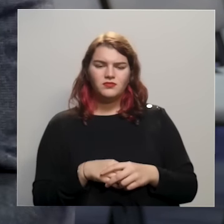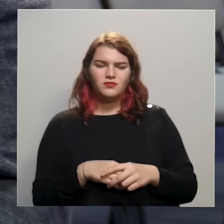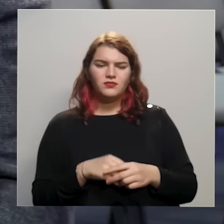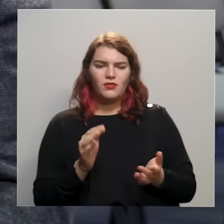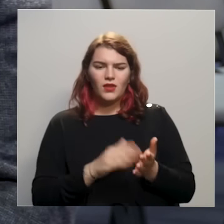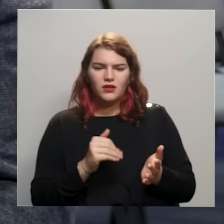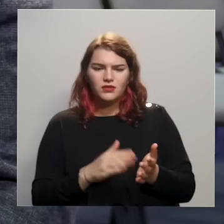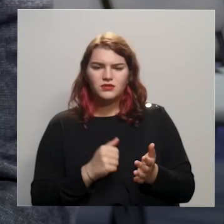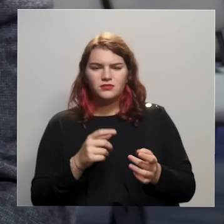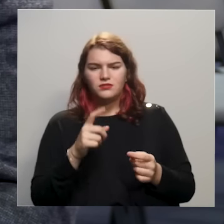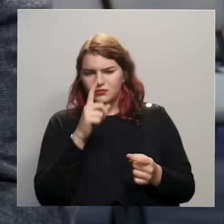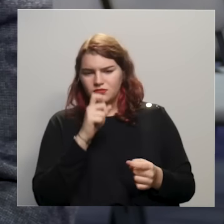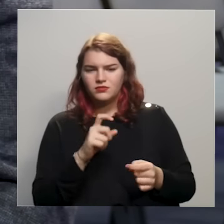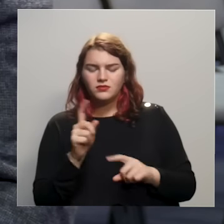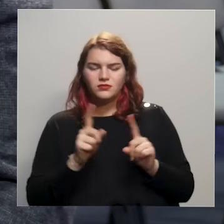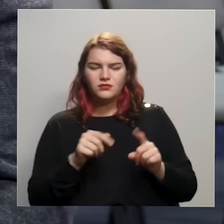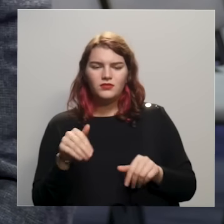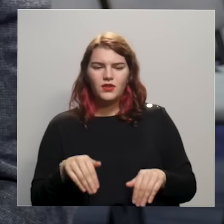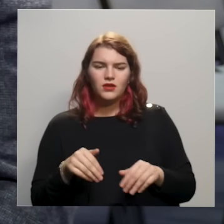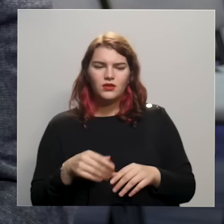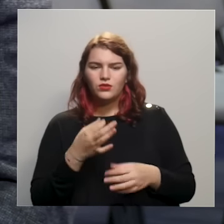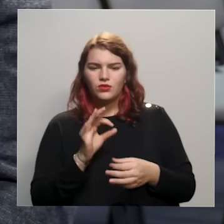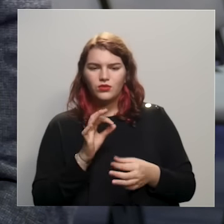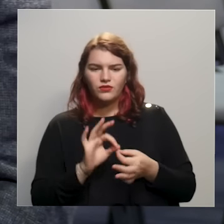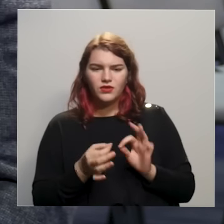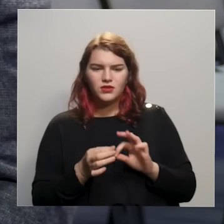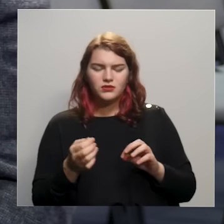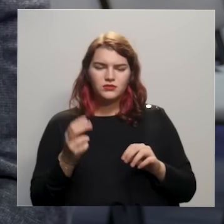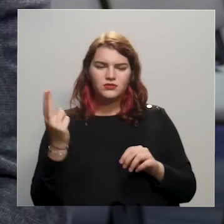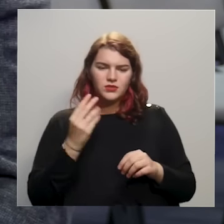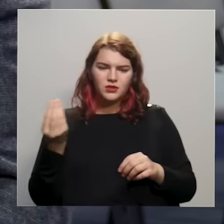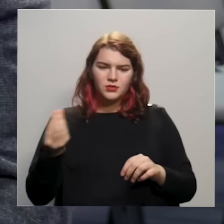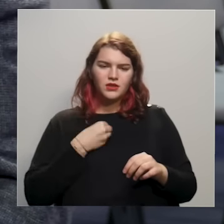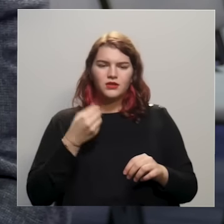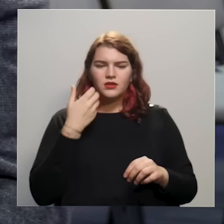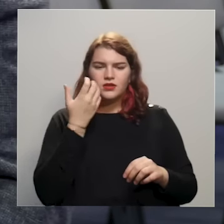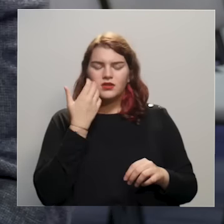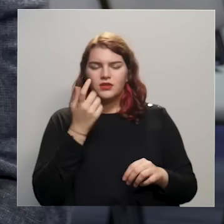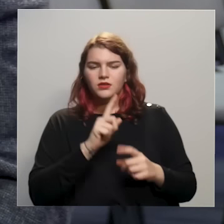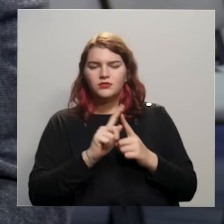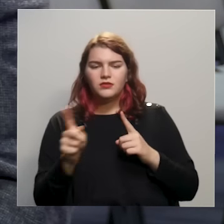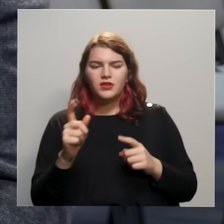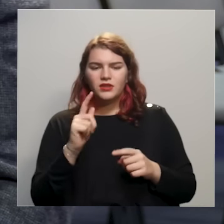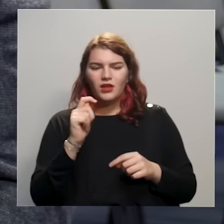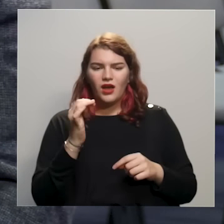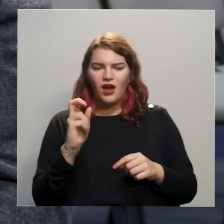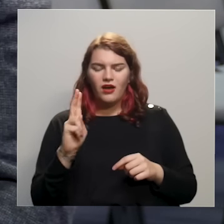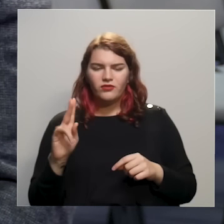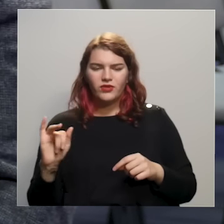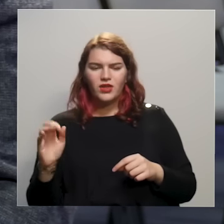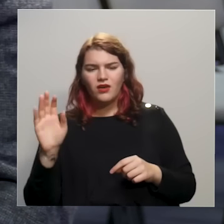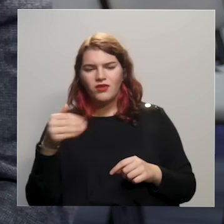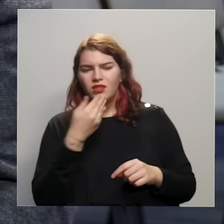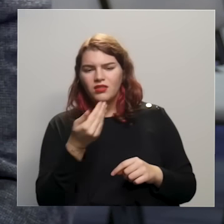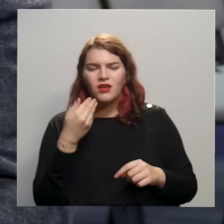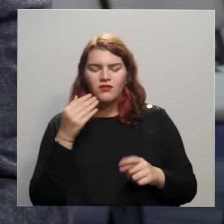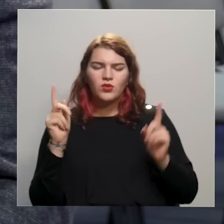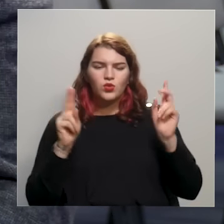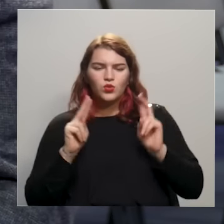dorării îngătuite. Da. Cuvântul ăsta ne-l-a dat Dumnezeu când m-am dus să-l... Tavi Luncana avea undeva o